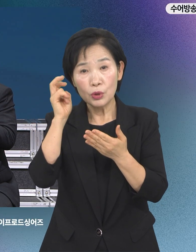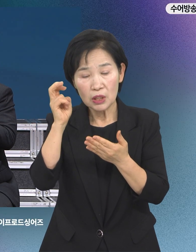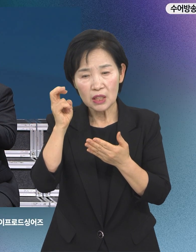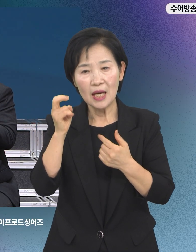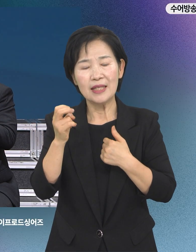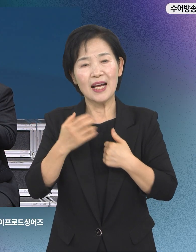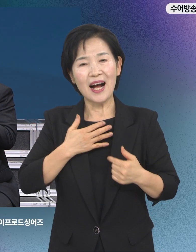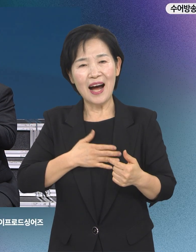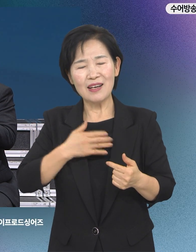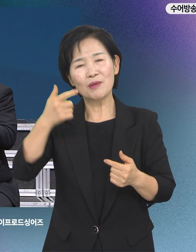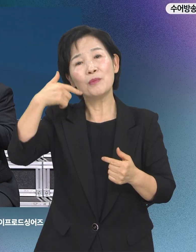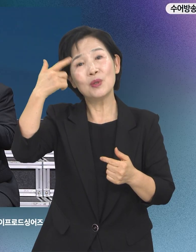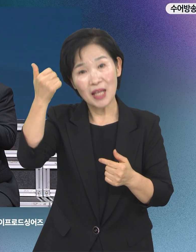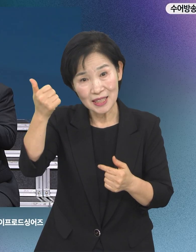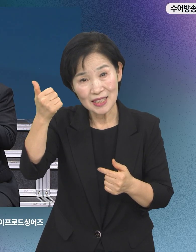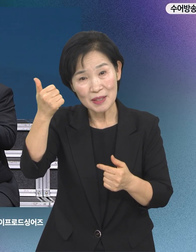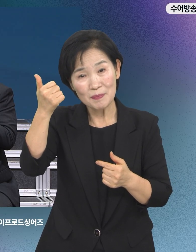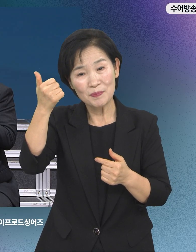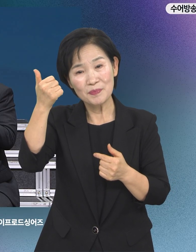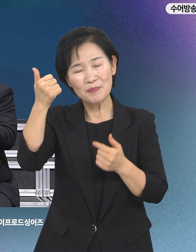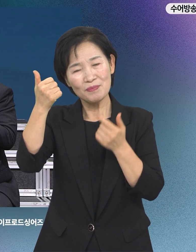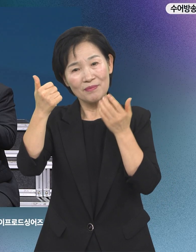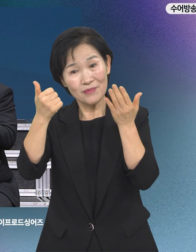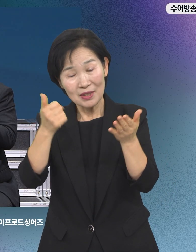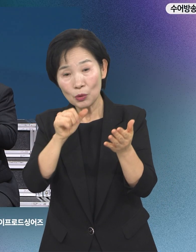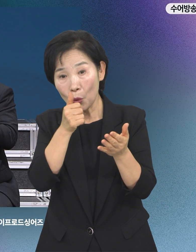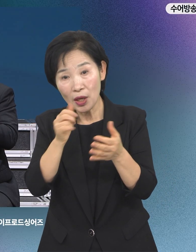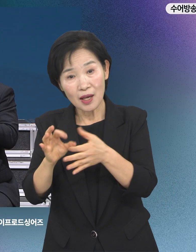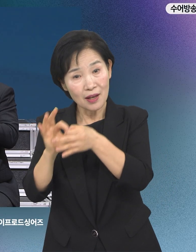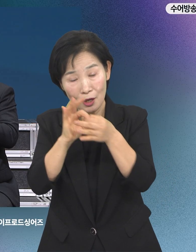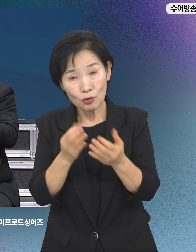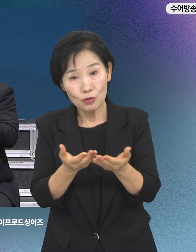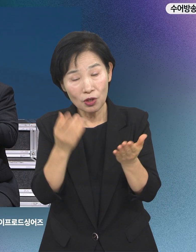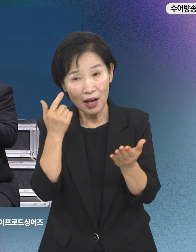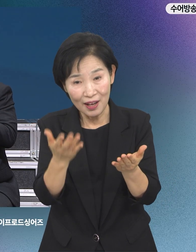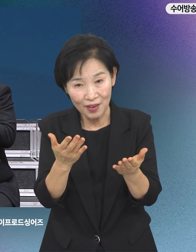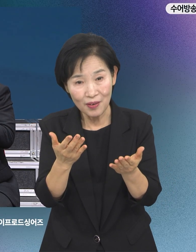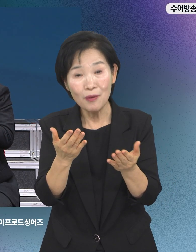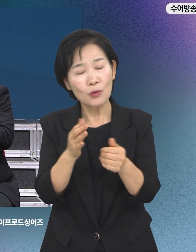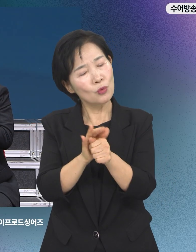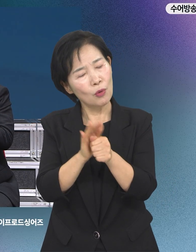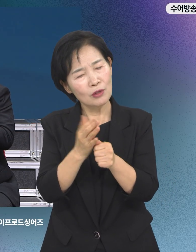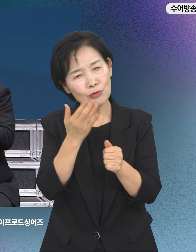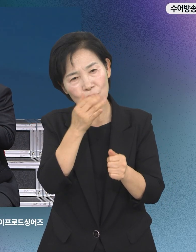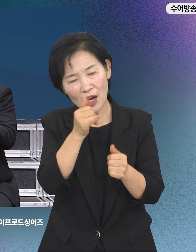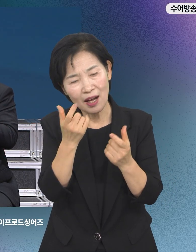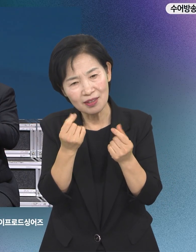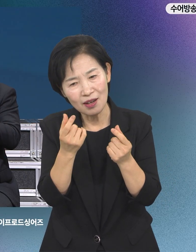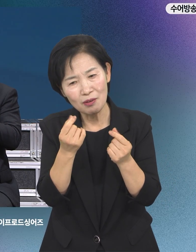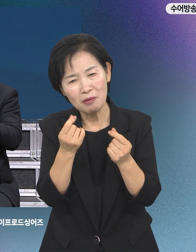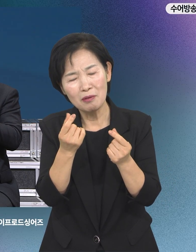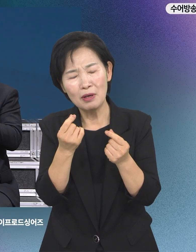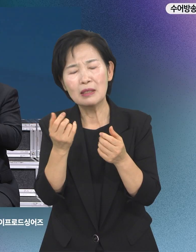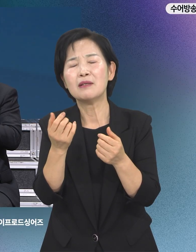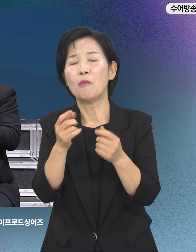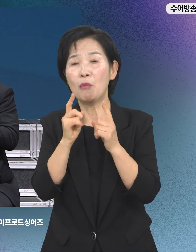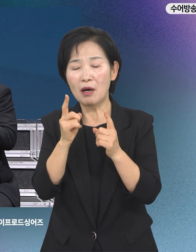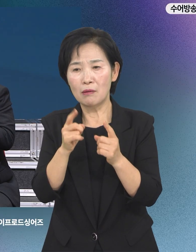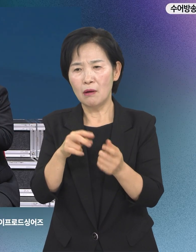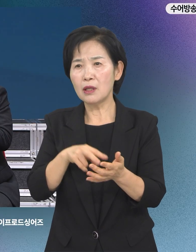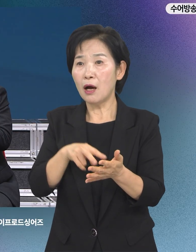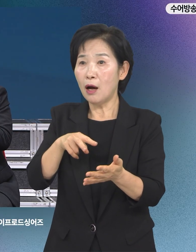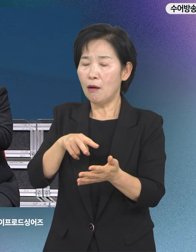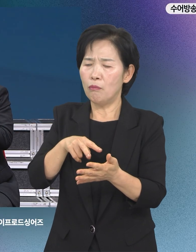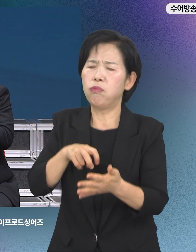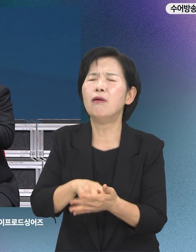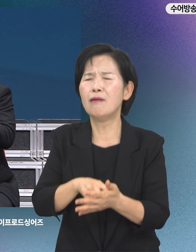아시는 목사님이라면 도와줄지도 모르겠어요 라는 말에 저도 모르게 그 자리에서 무릎을 꿇고